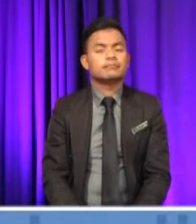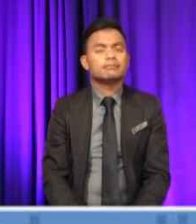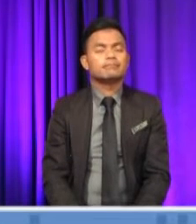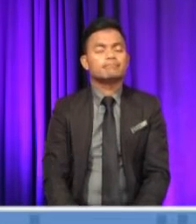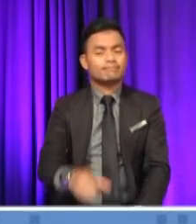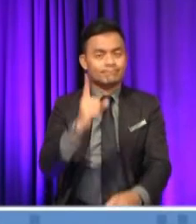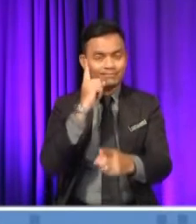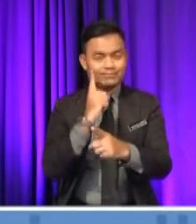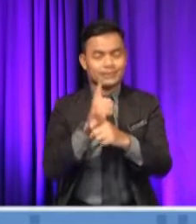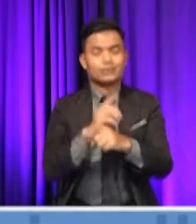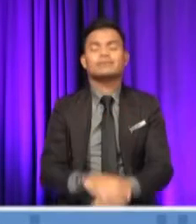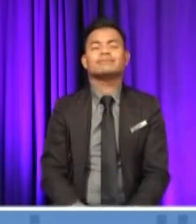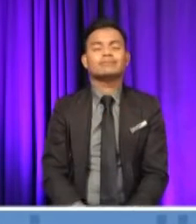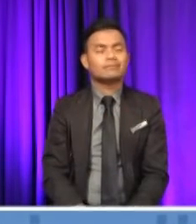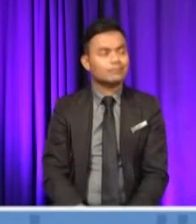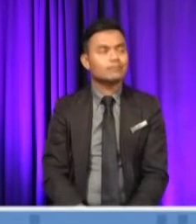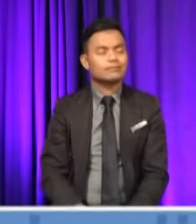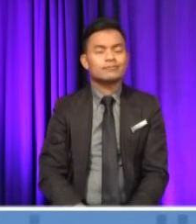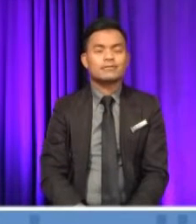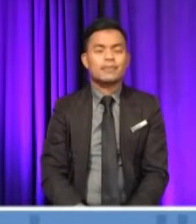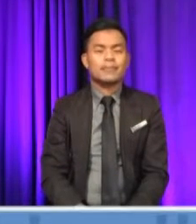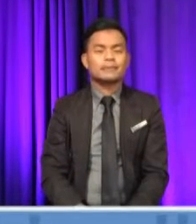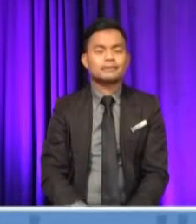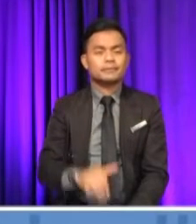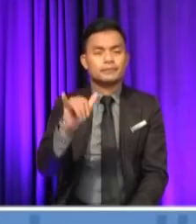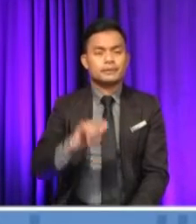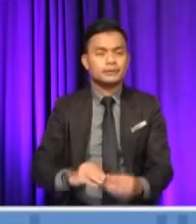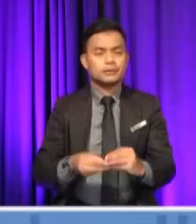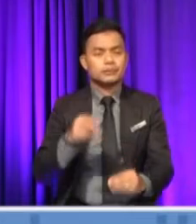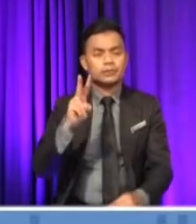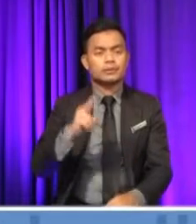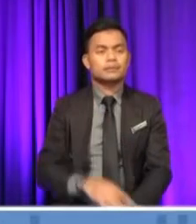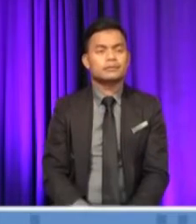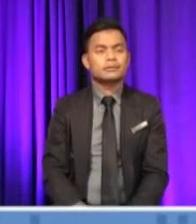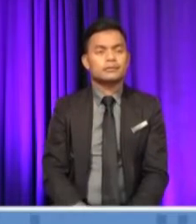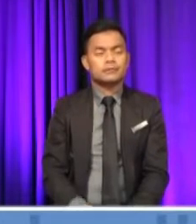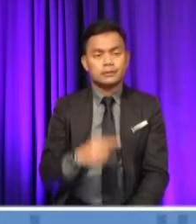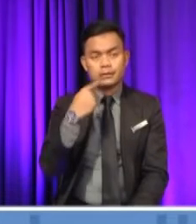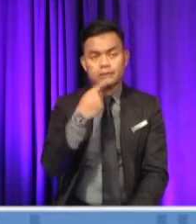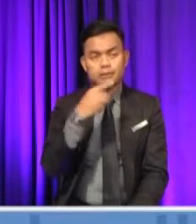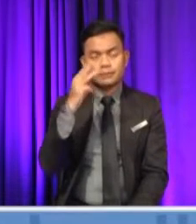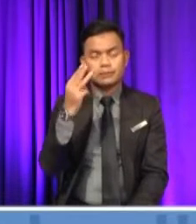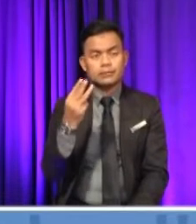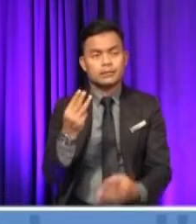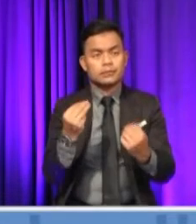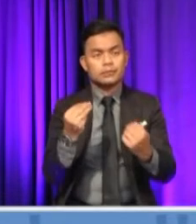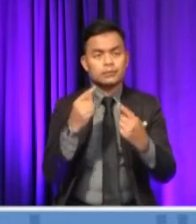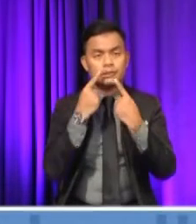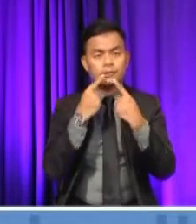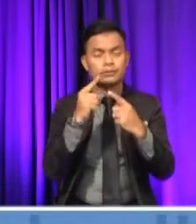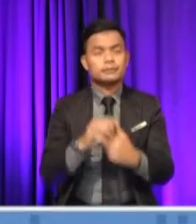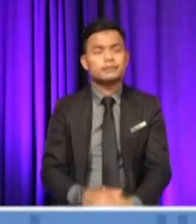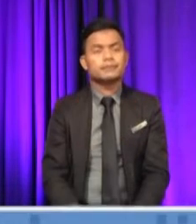bagus. Okey, Amsyah. Okey, yang kedua. Siapa nak jawab? Terima kasih. Okey, siapa? Okey,